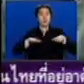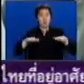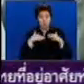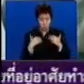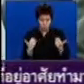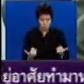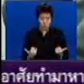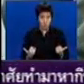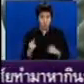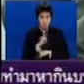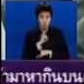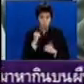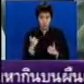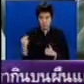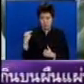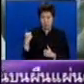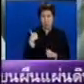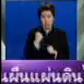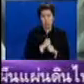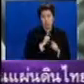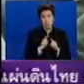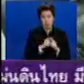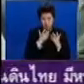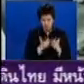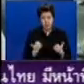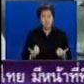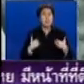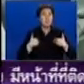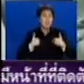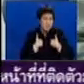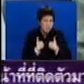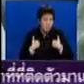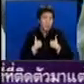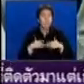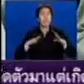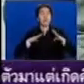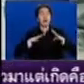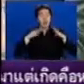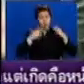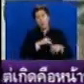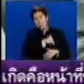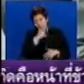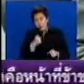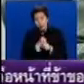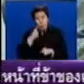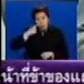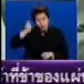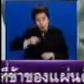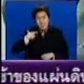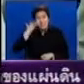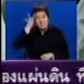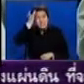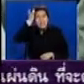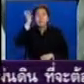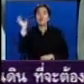กว่านี้มีอีกเยอะครับแต่นี่มันเหนื่อยแล้วก็พักผ่อนแล้วก็กลับมาทำหน้าที่แล้วไม่ต้องไปเครียดก็